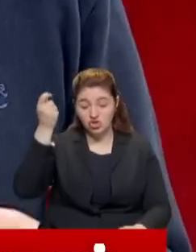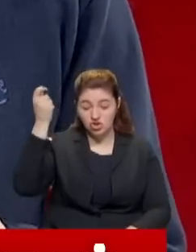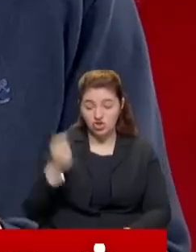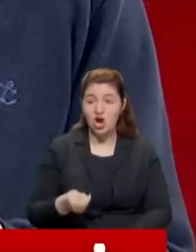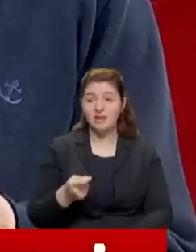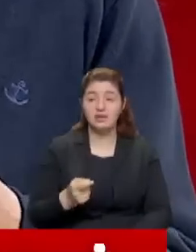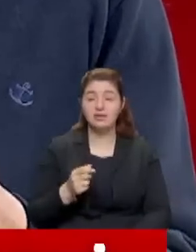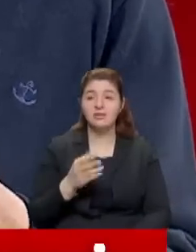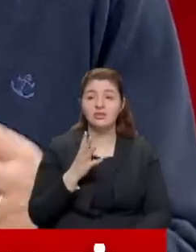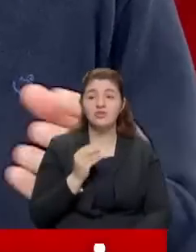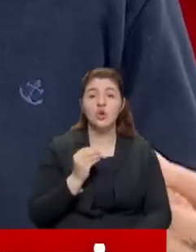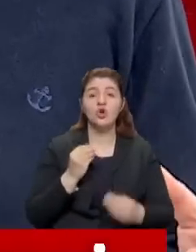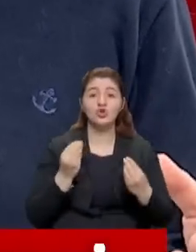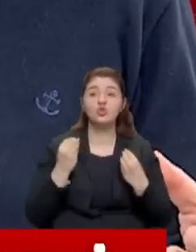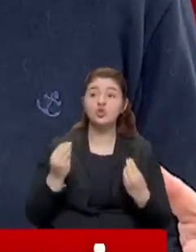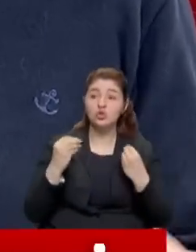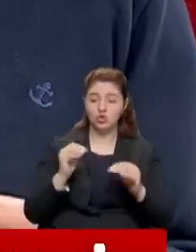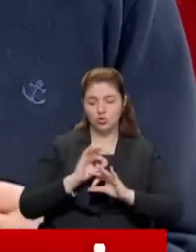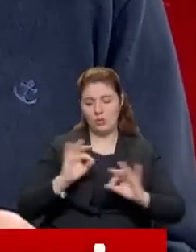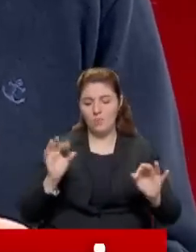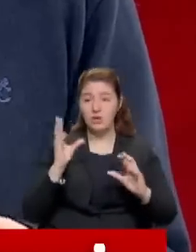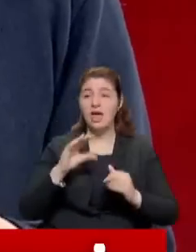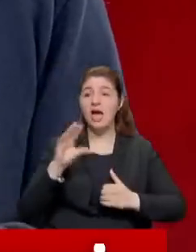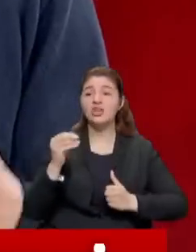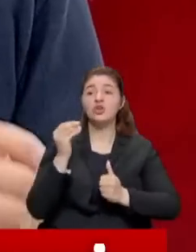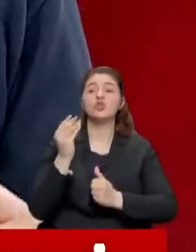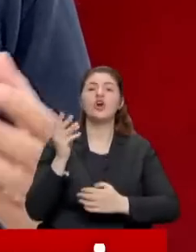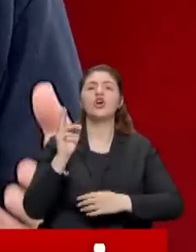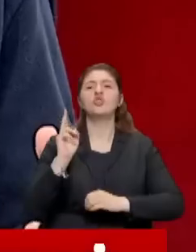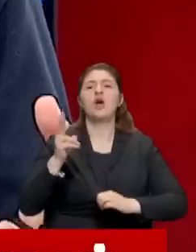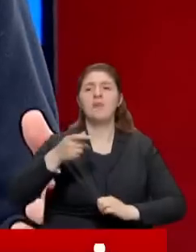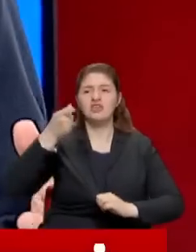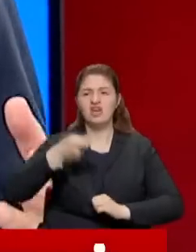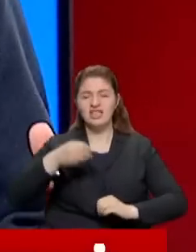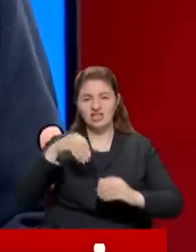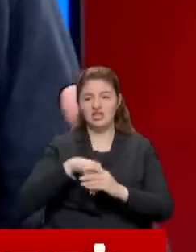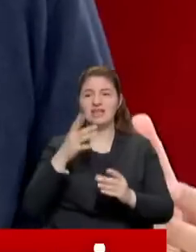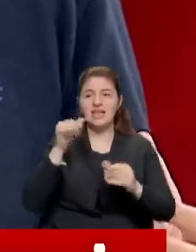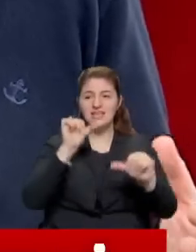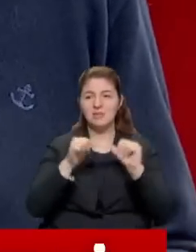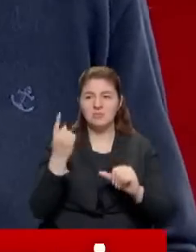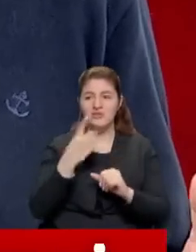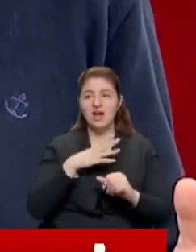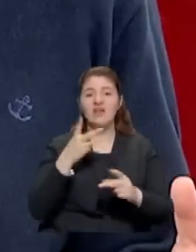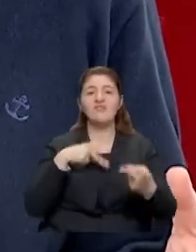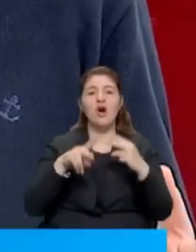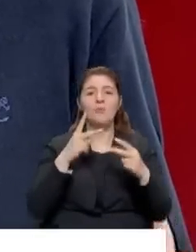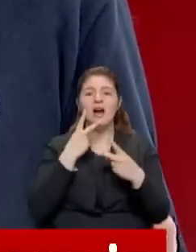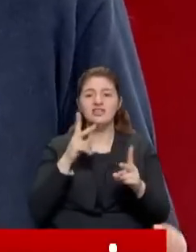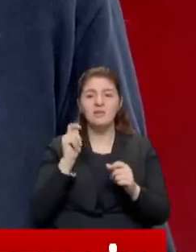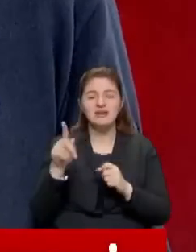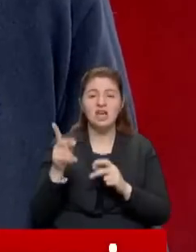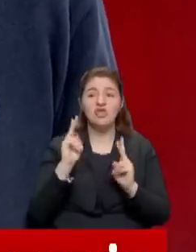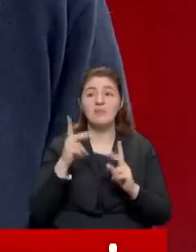koşulların çok düzgün olduğu, her şeyin çok normal şartlar altında diye, hani kimyada bir şey vardır ya, formülü açıklarken